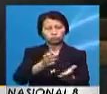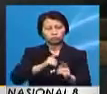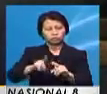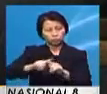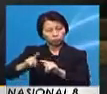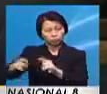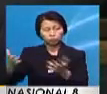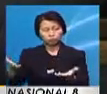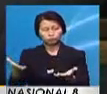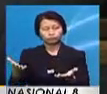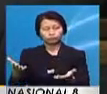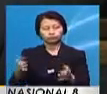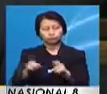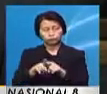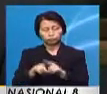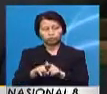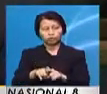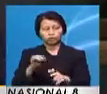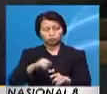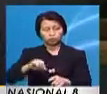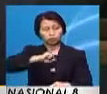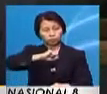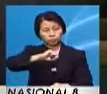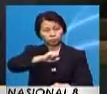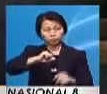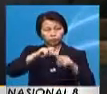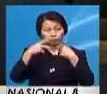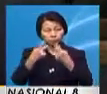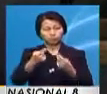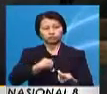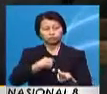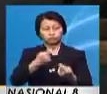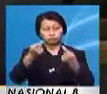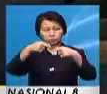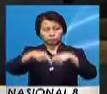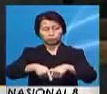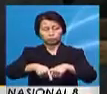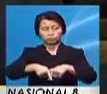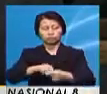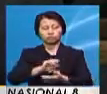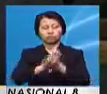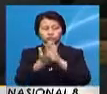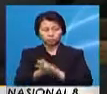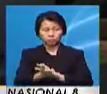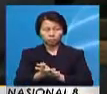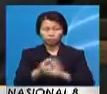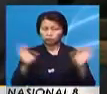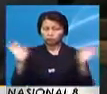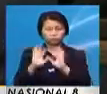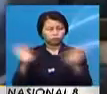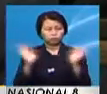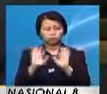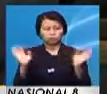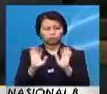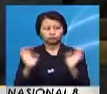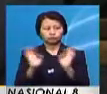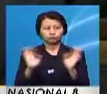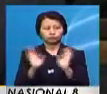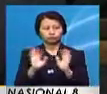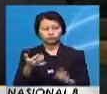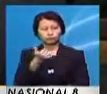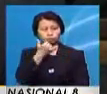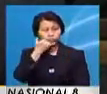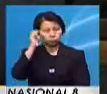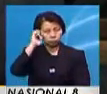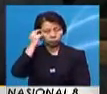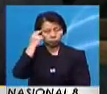dan sebagainya sebagaimana yang diperjuangkan oleh parti saya UMNO. Jadi jangan salah